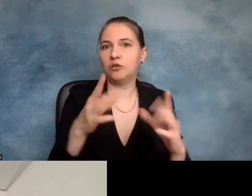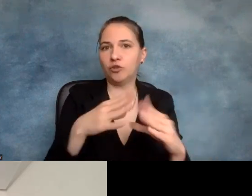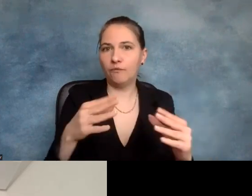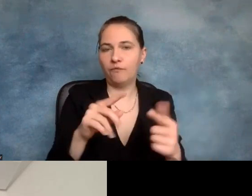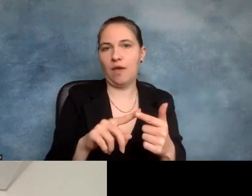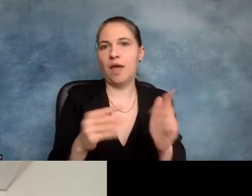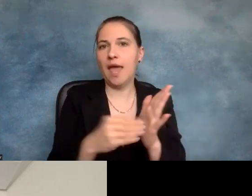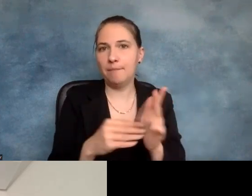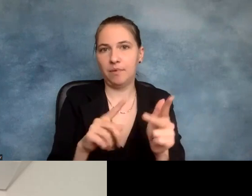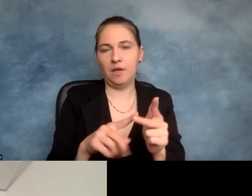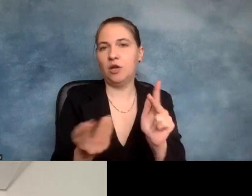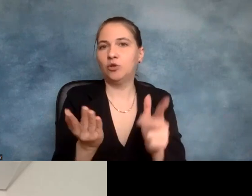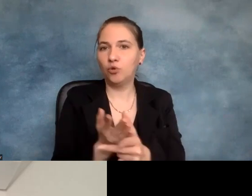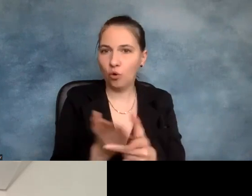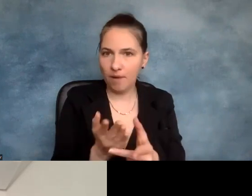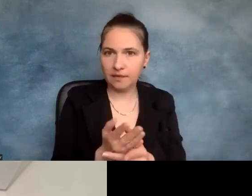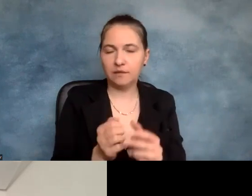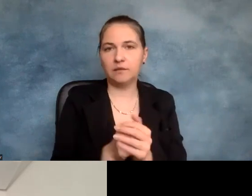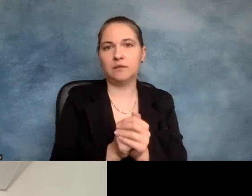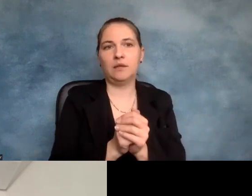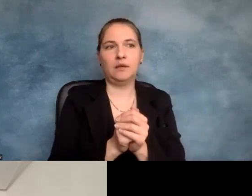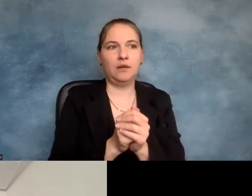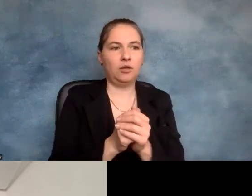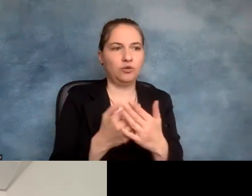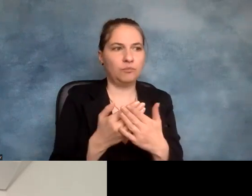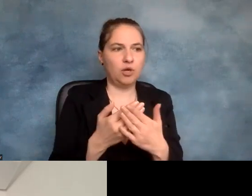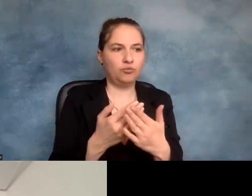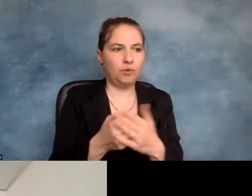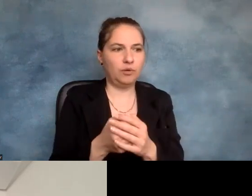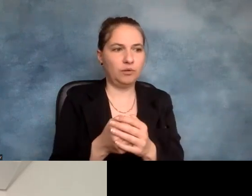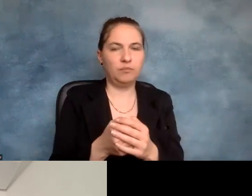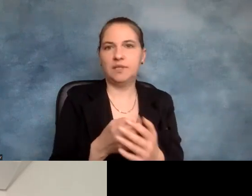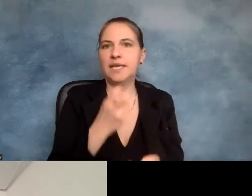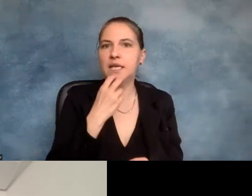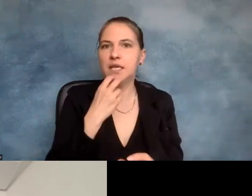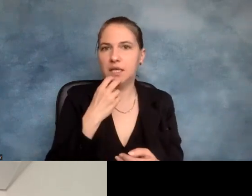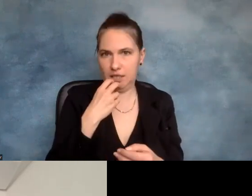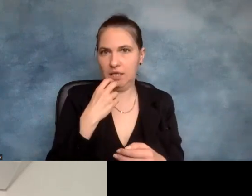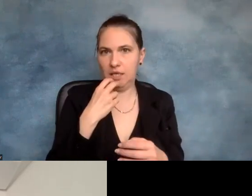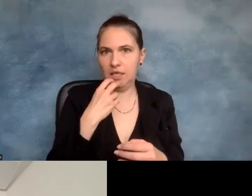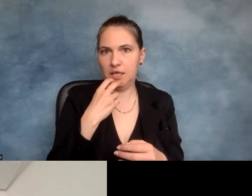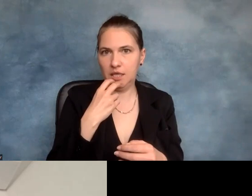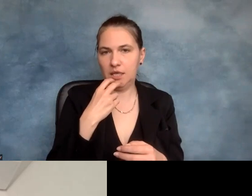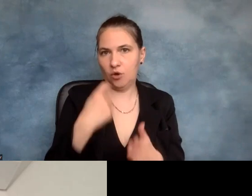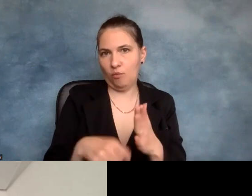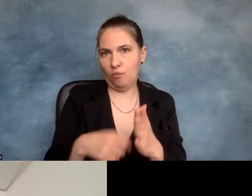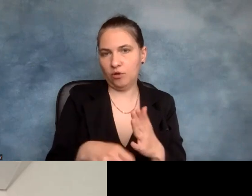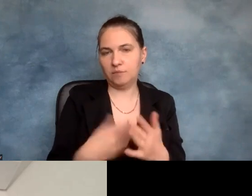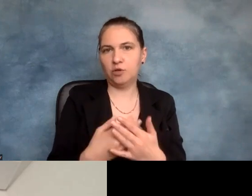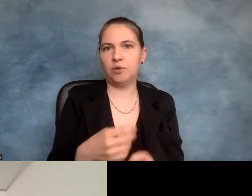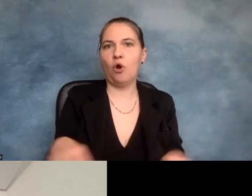auch Dokumente, die verbunden sind, zum Beispiel mit E-Commerce, also mit Online-Shops